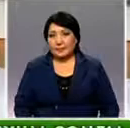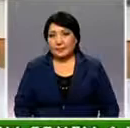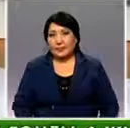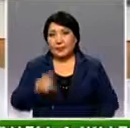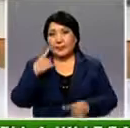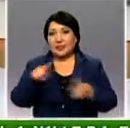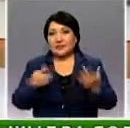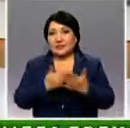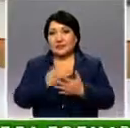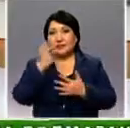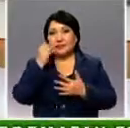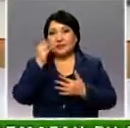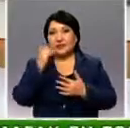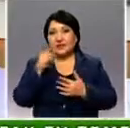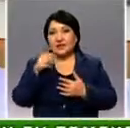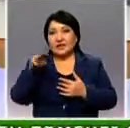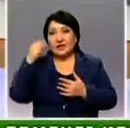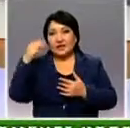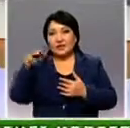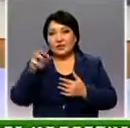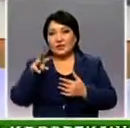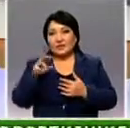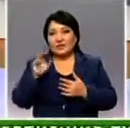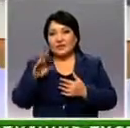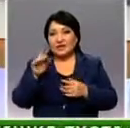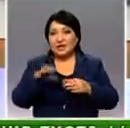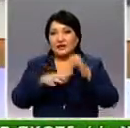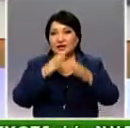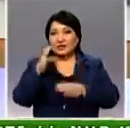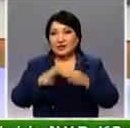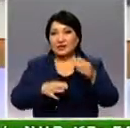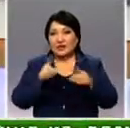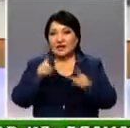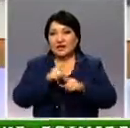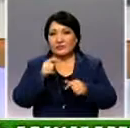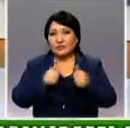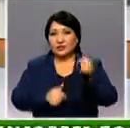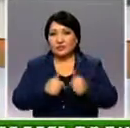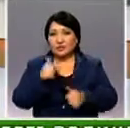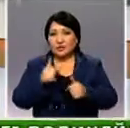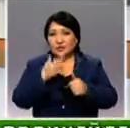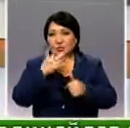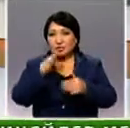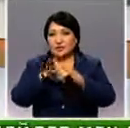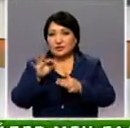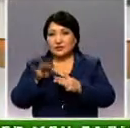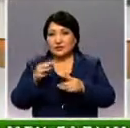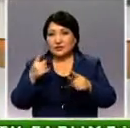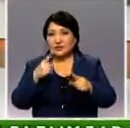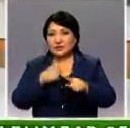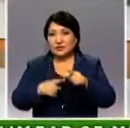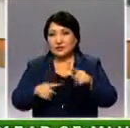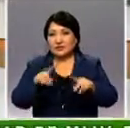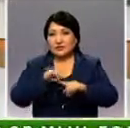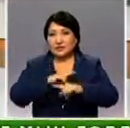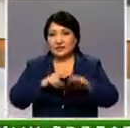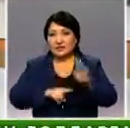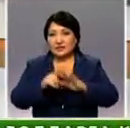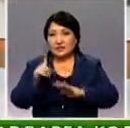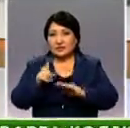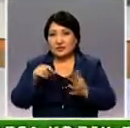Басқа жаңалық. Алматыда Турквижн халықаралық ән байқауына ұлттық іріктеуінің жартылай финал басталды. Оған қатысуға жалпы саны